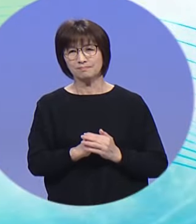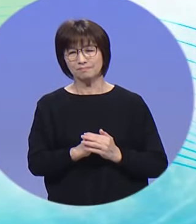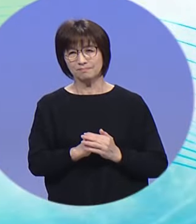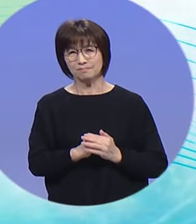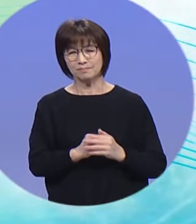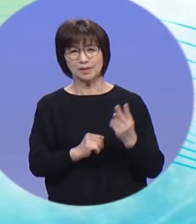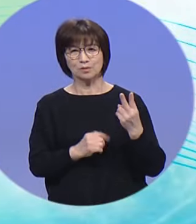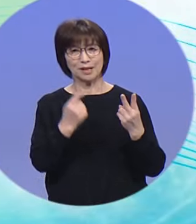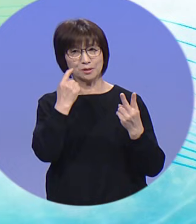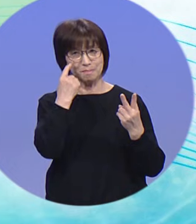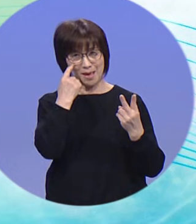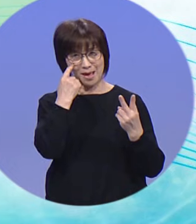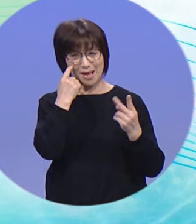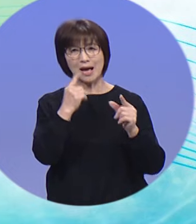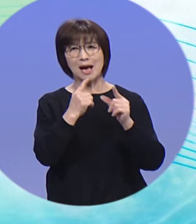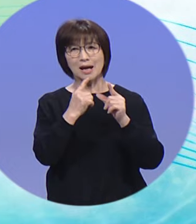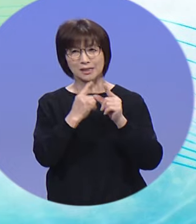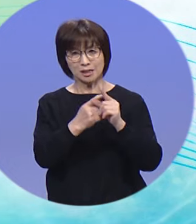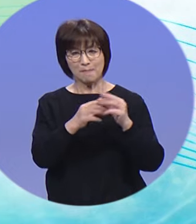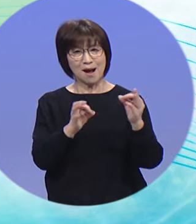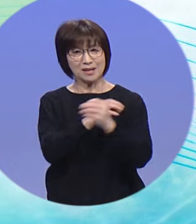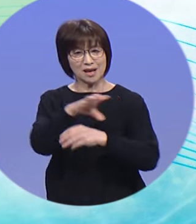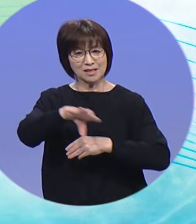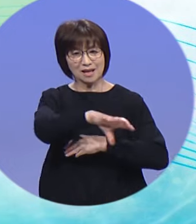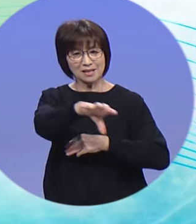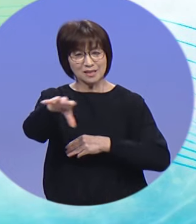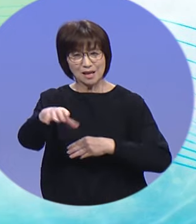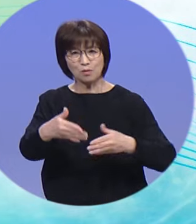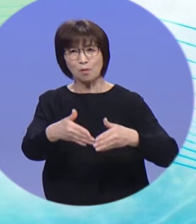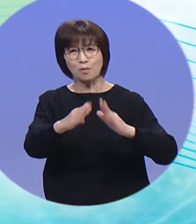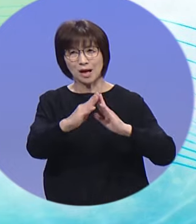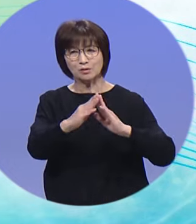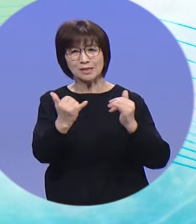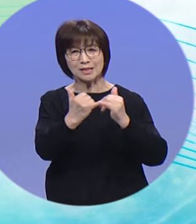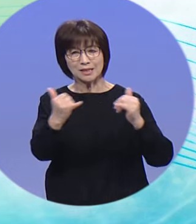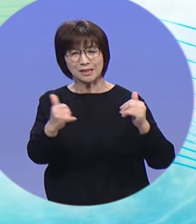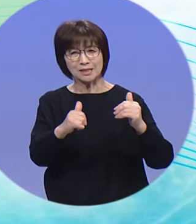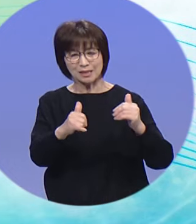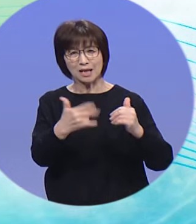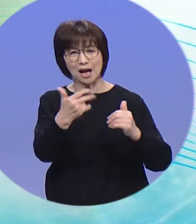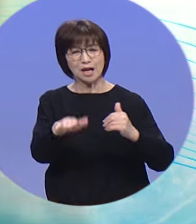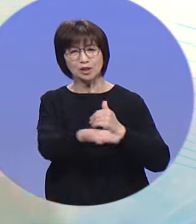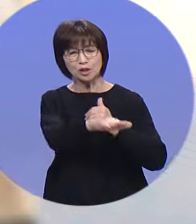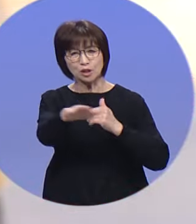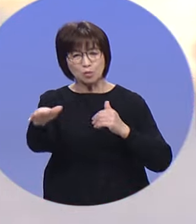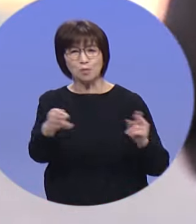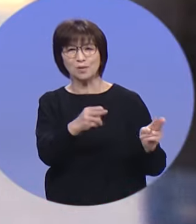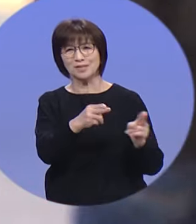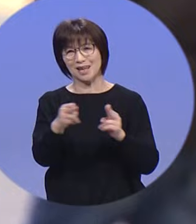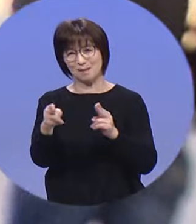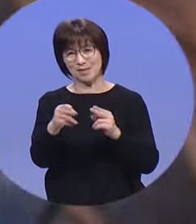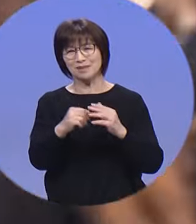2つ目は、千葉経済圏の確立と社会資本の整備。